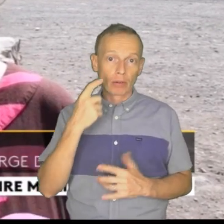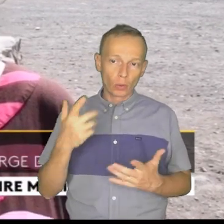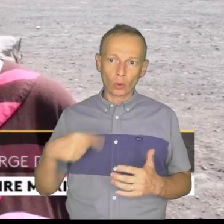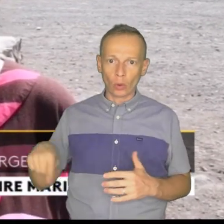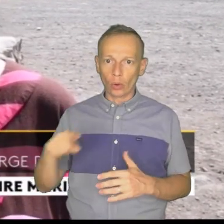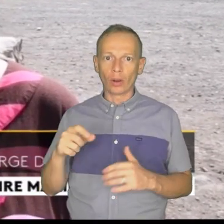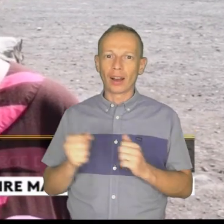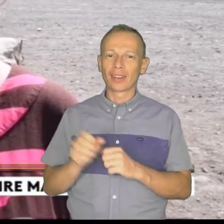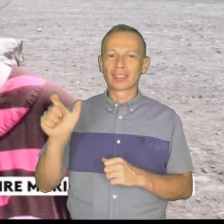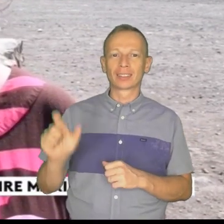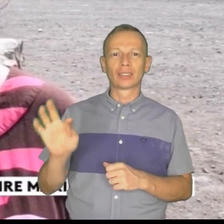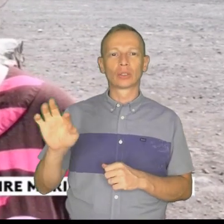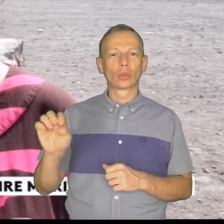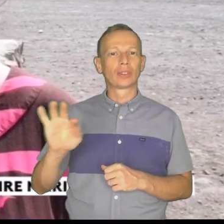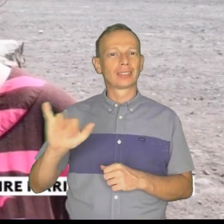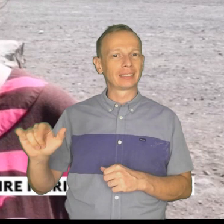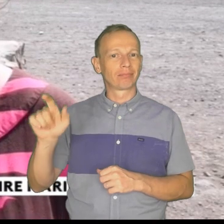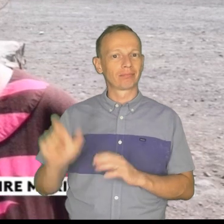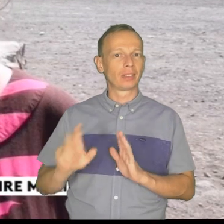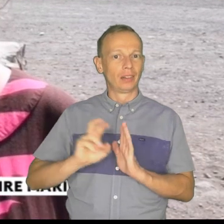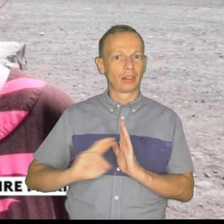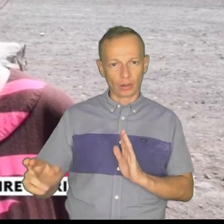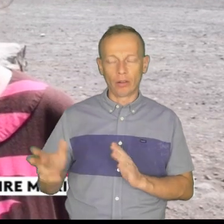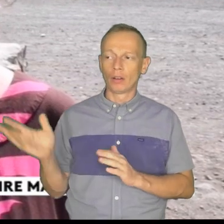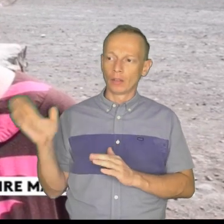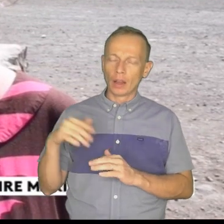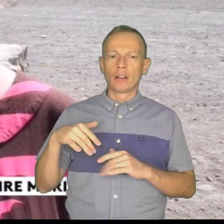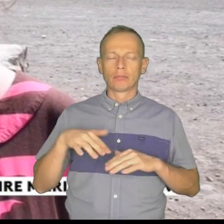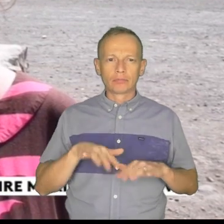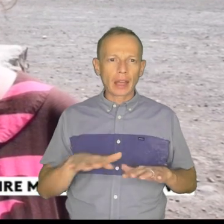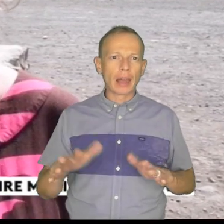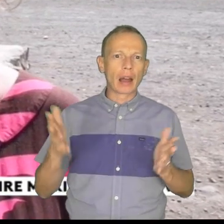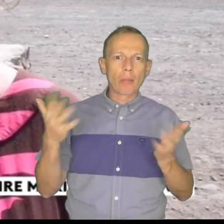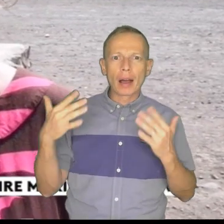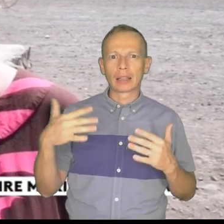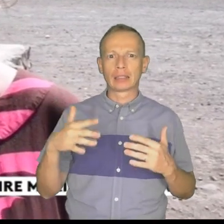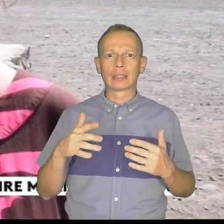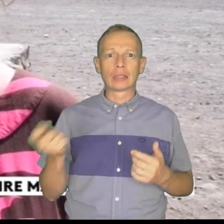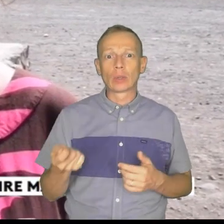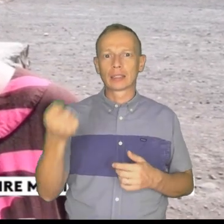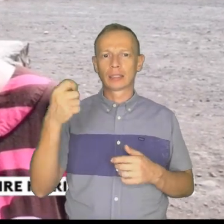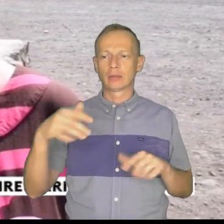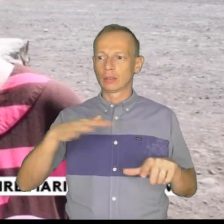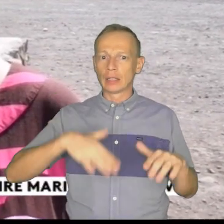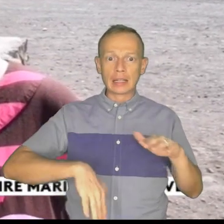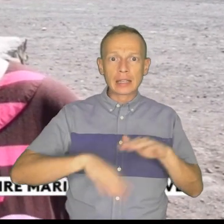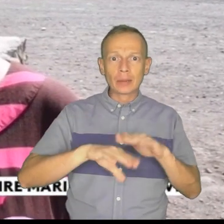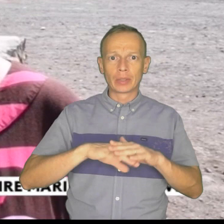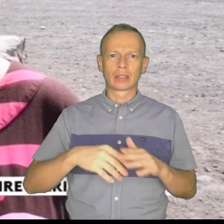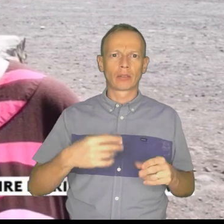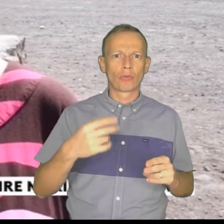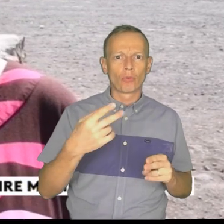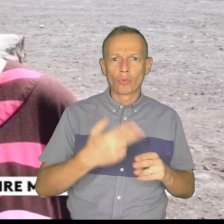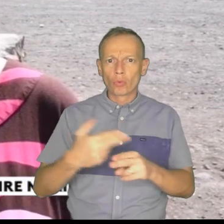ont découvert, grâce à Toti, qui est notre référent, ont découvert l'aire marine éducative, les limites,